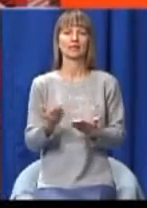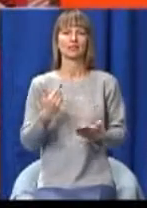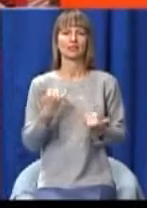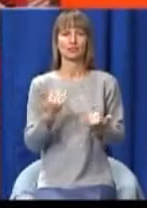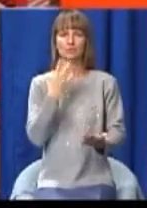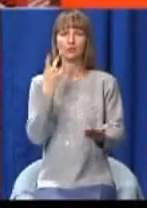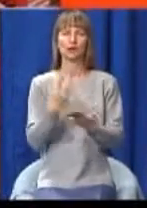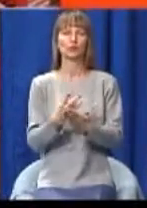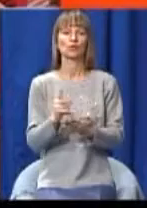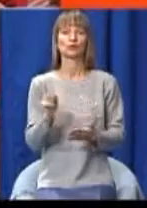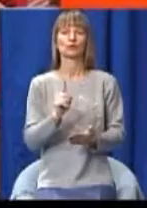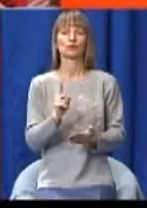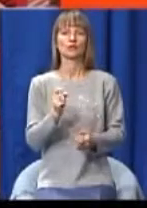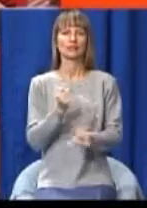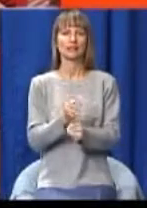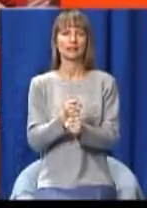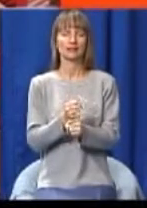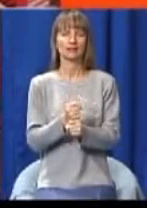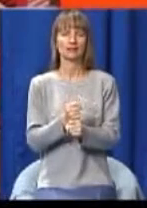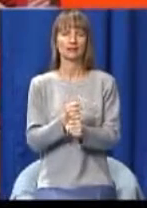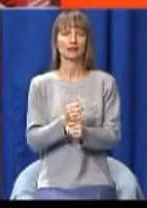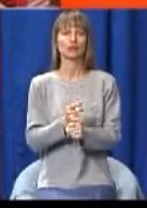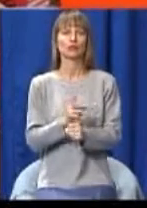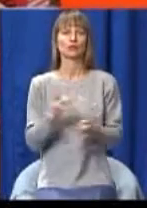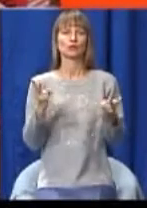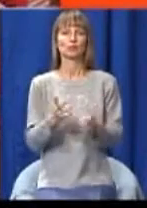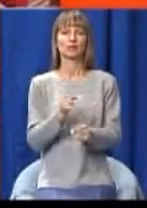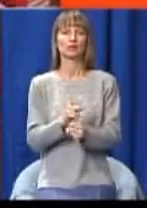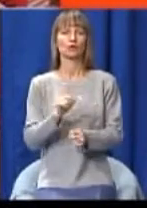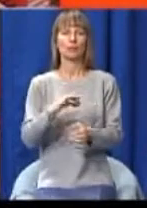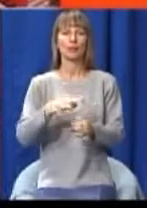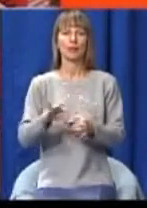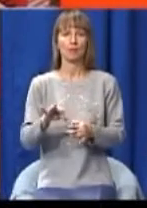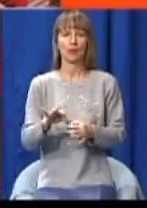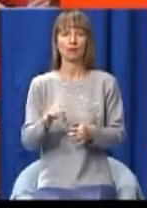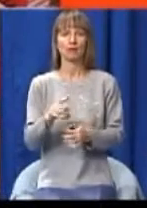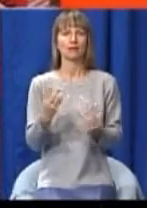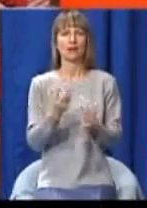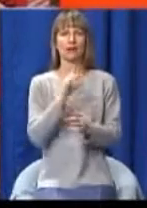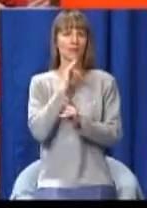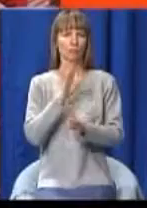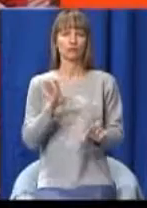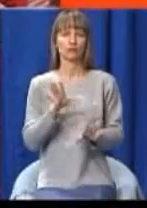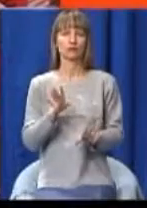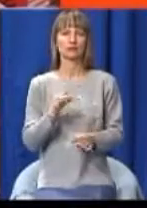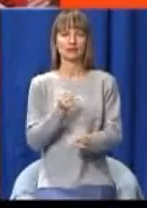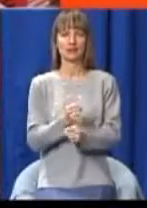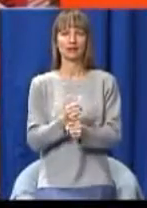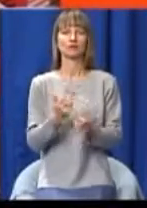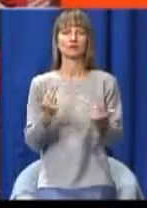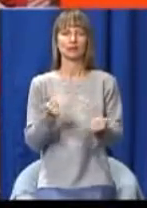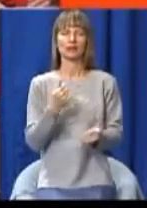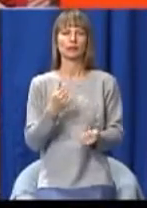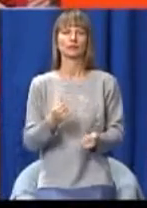зараз вам покажу, що зробити треба для того, щоб її підпалити і вона не згоріла. Зробимо? Так. Дуже